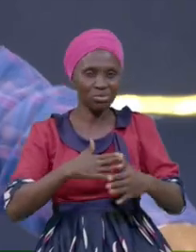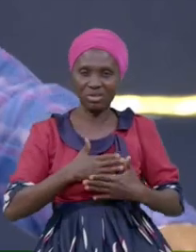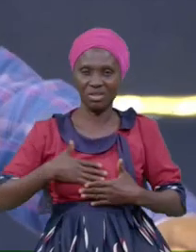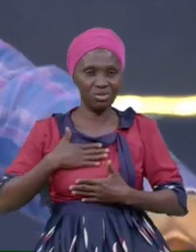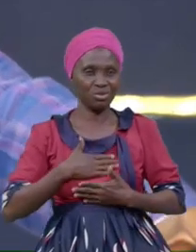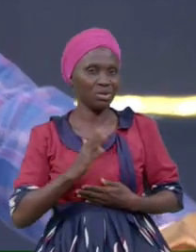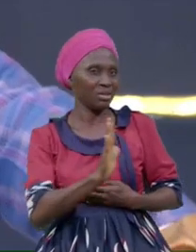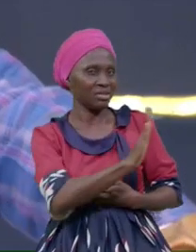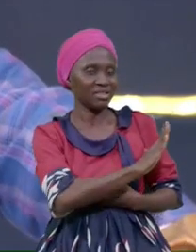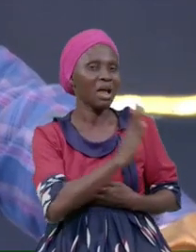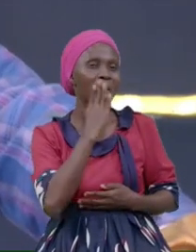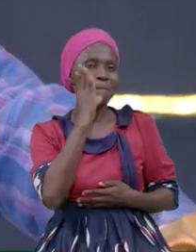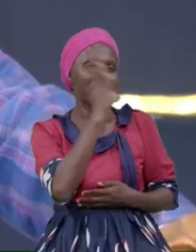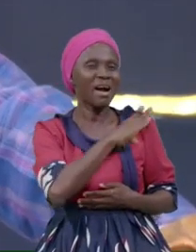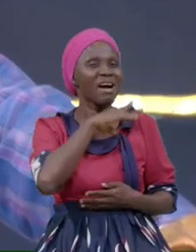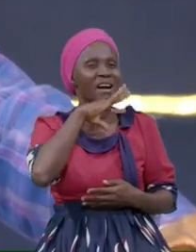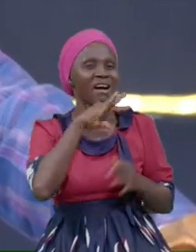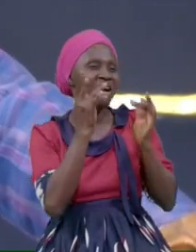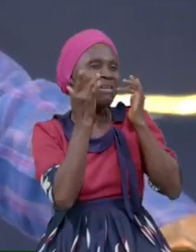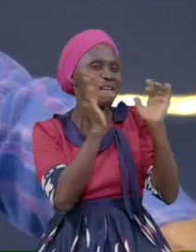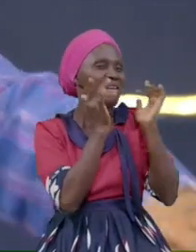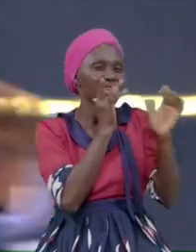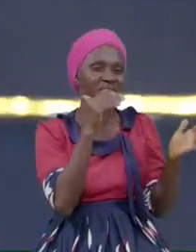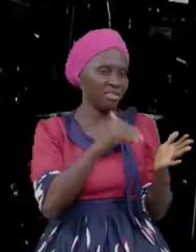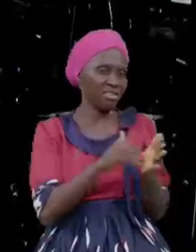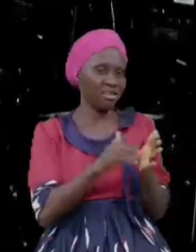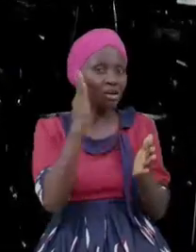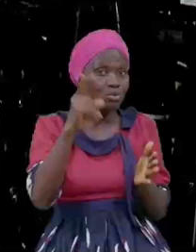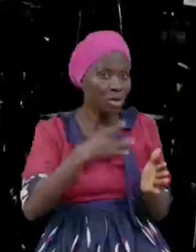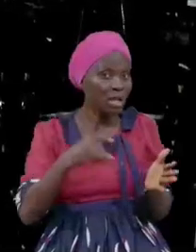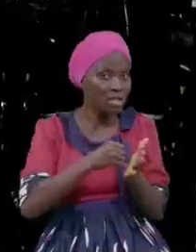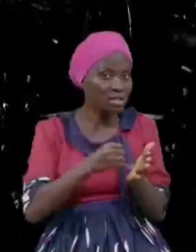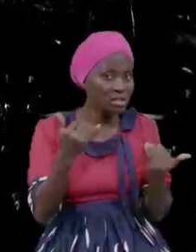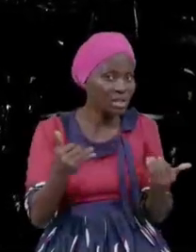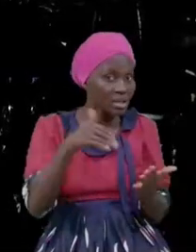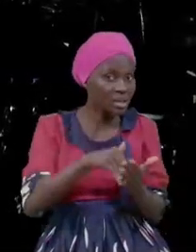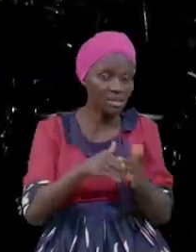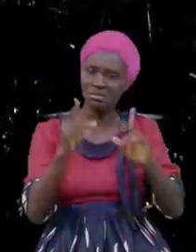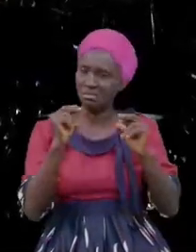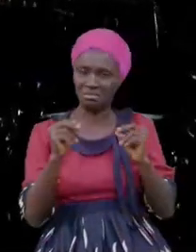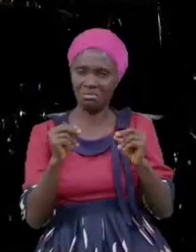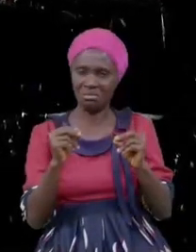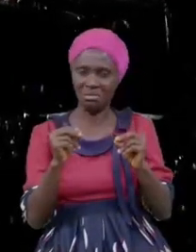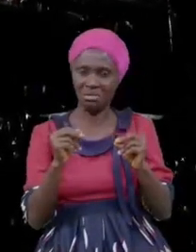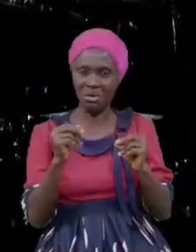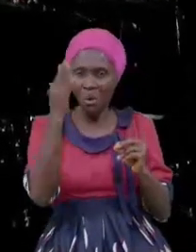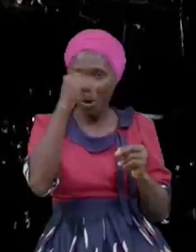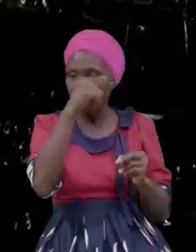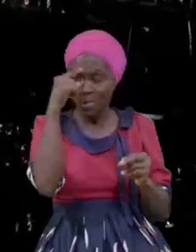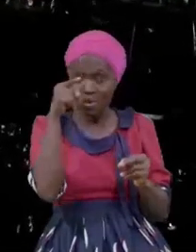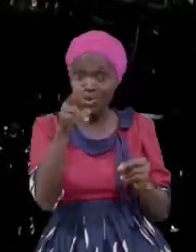histoires et des sales blagues, n'est-ce pas? Parce que maintenant, tu vis dans la